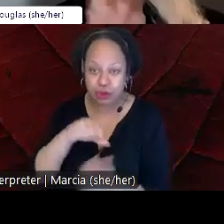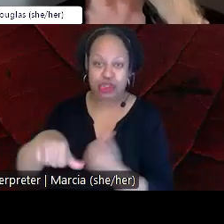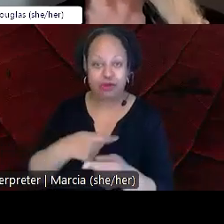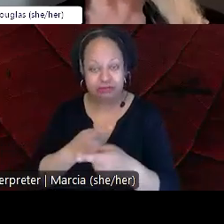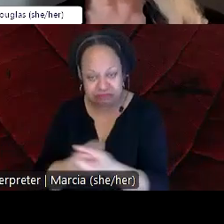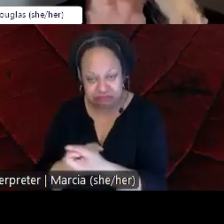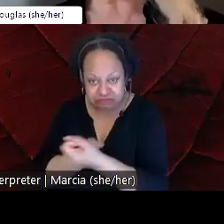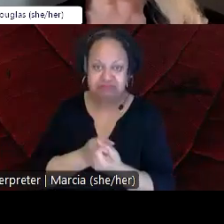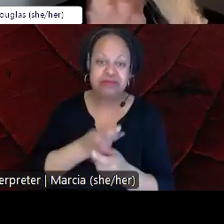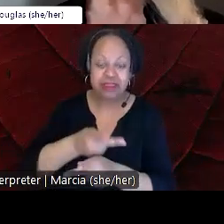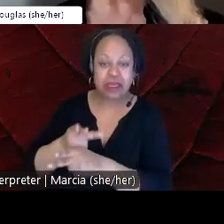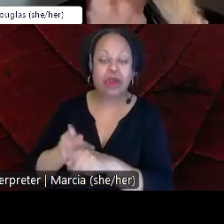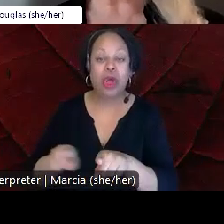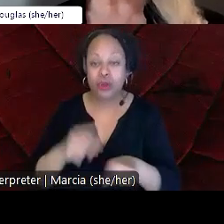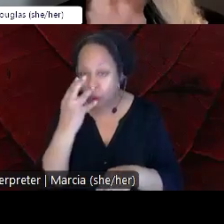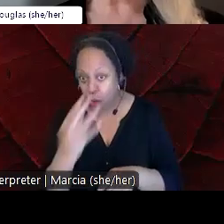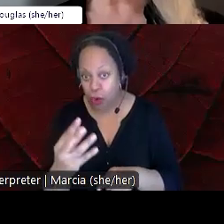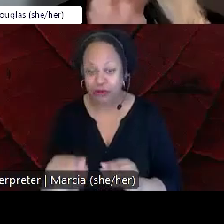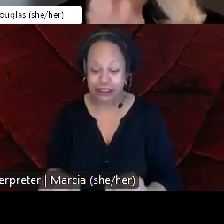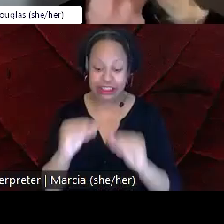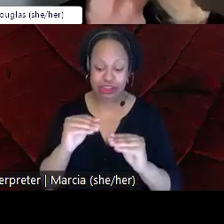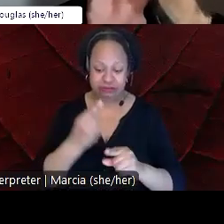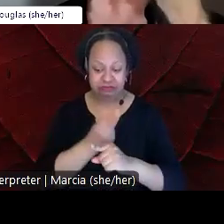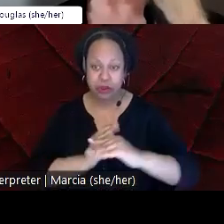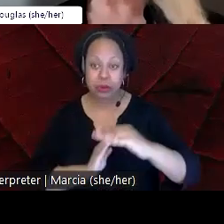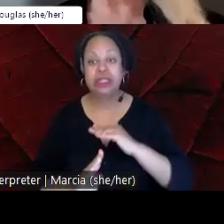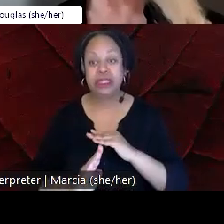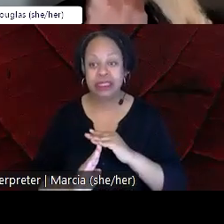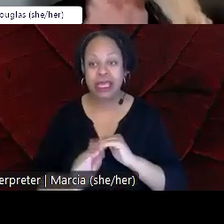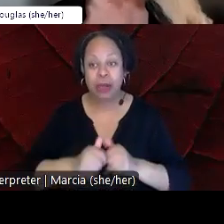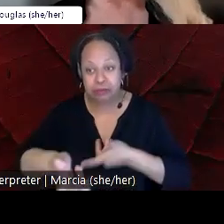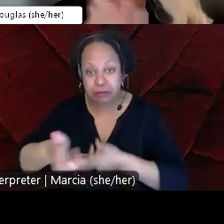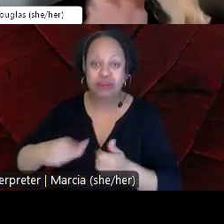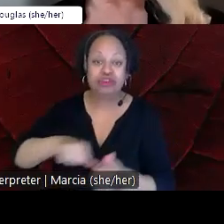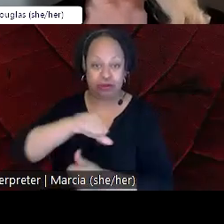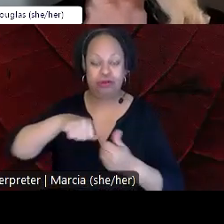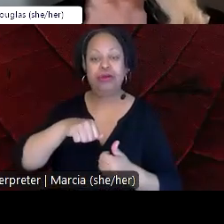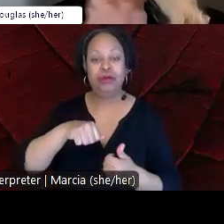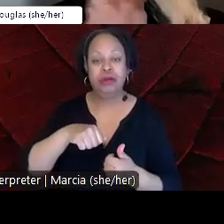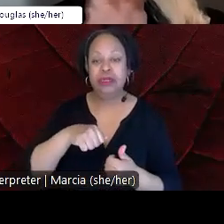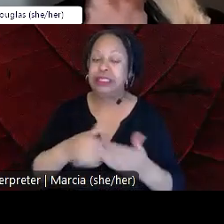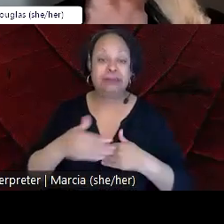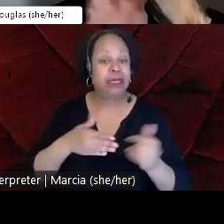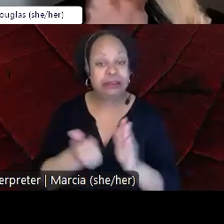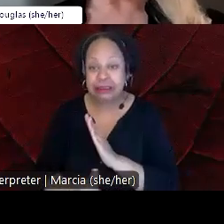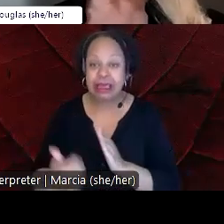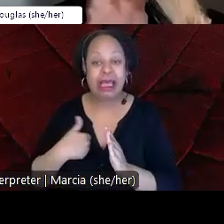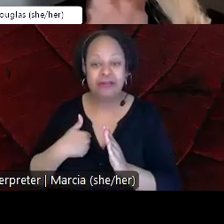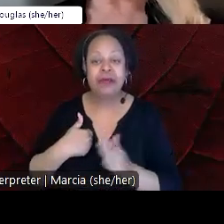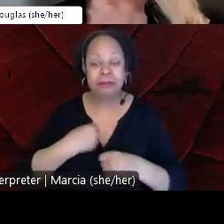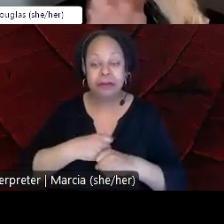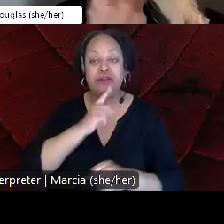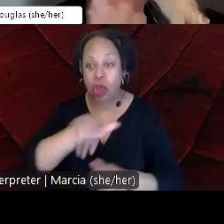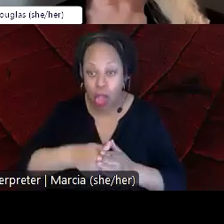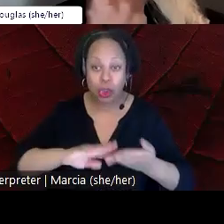Donc, le loup nous enseigne aussi l'importance de la structure de notre communauté et de l'attention que nous devons nous porter les uns aux autres.